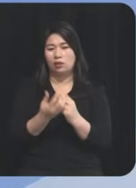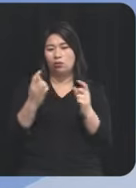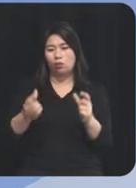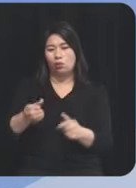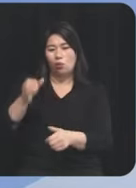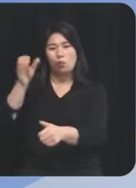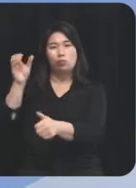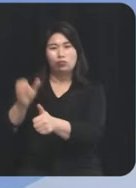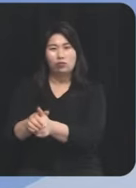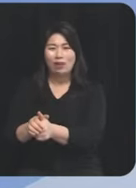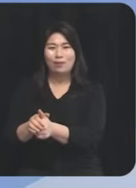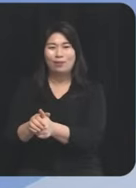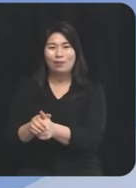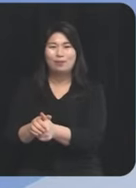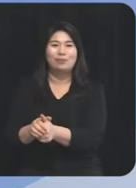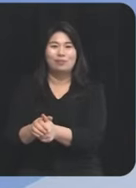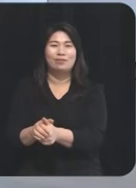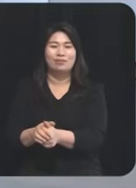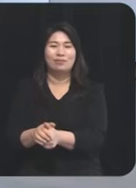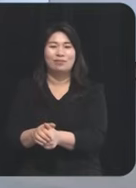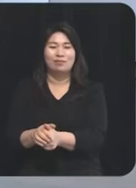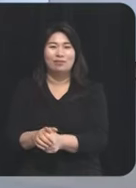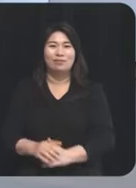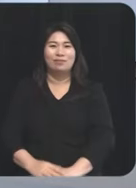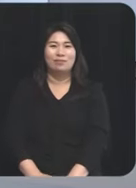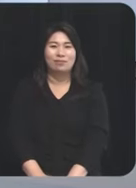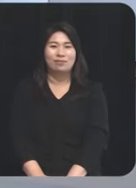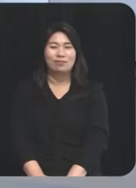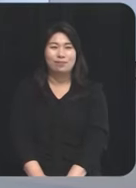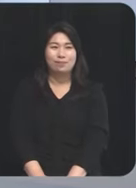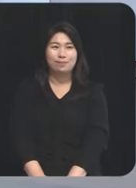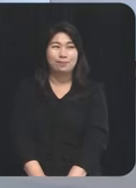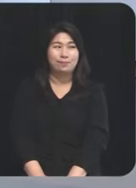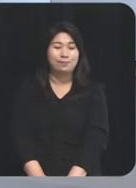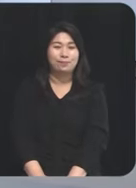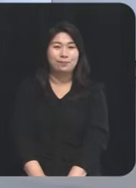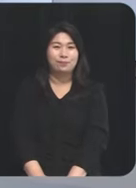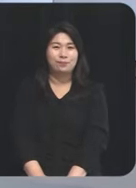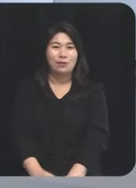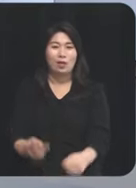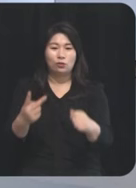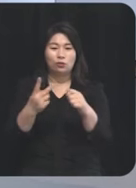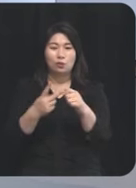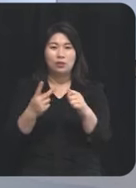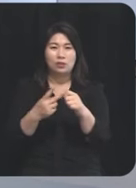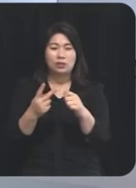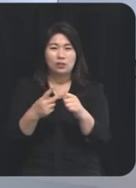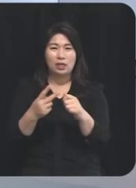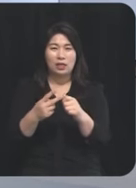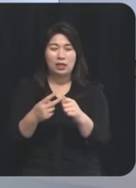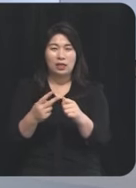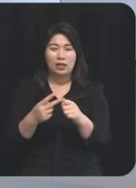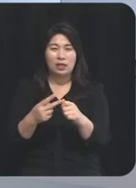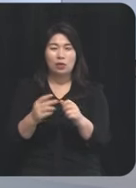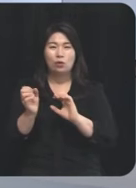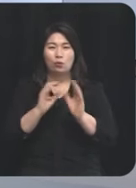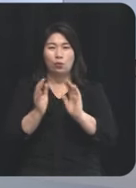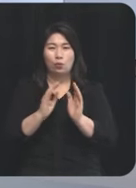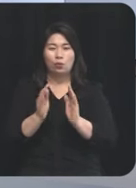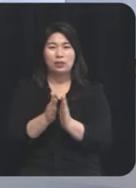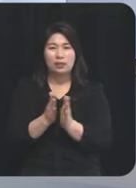부담을 떠안을 필요가 없다. 저는 이렇게 생각합니다. 네. 이어서 두 번째 주도권 토론으로 넘어가 보도록